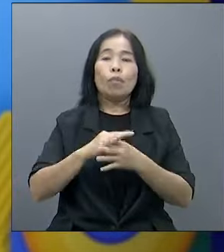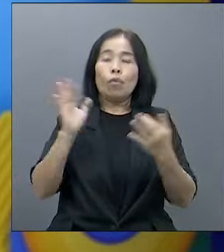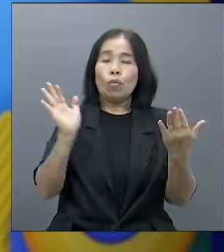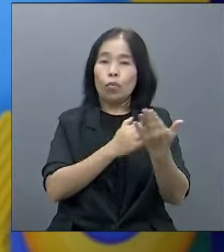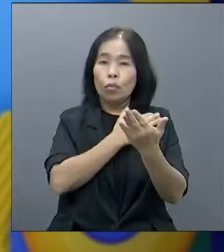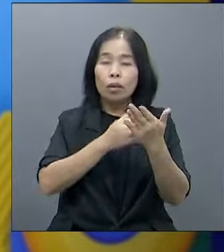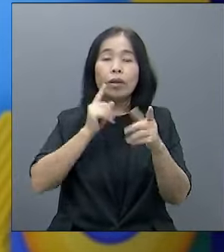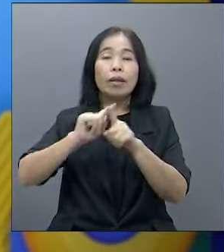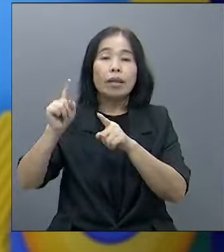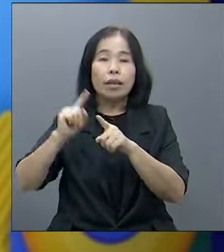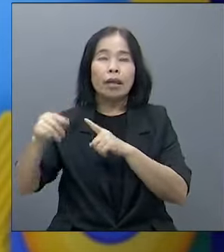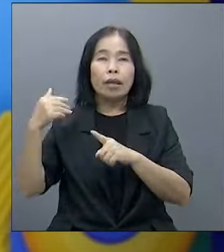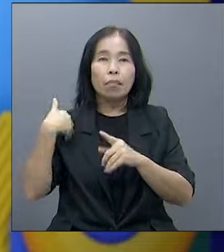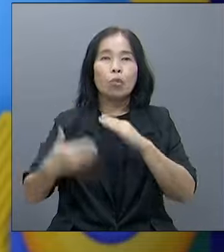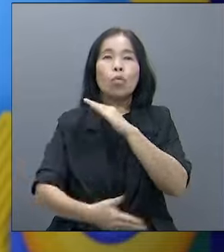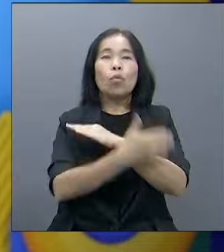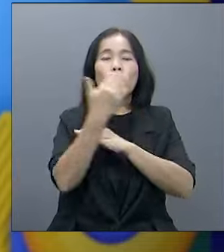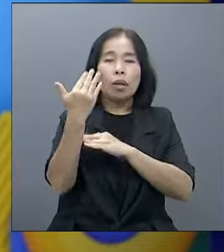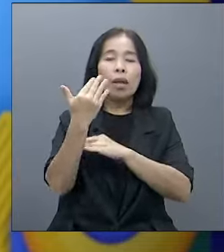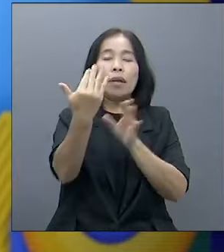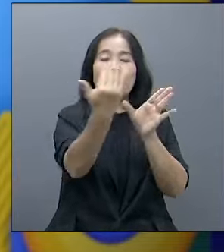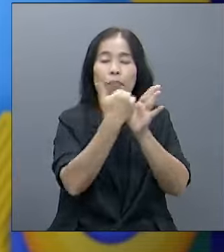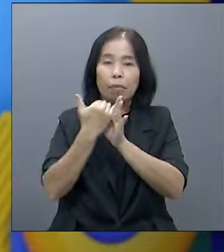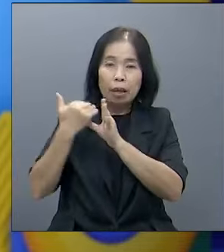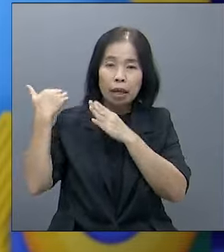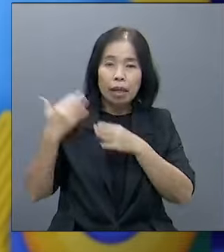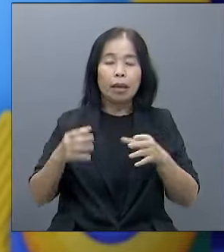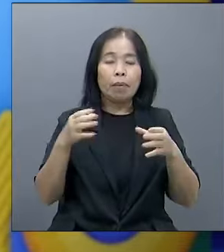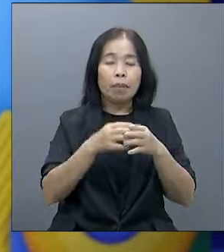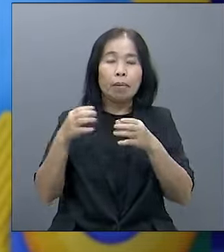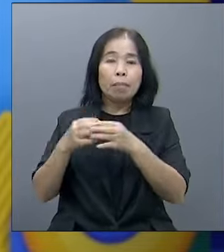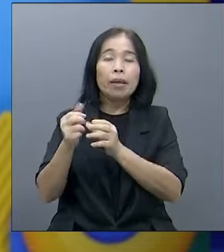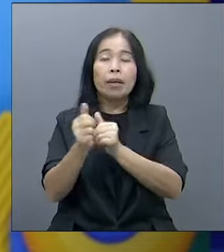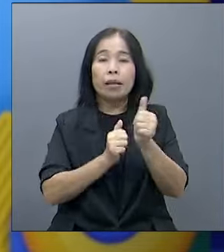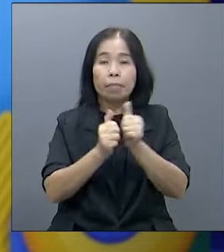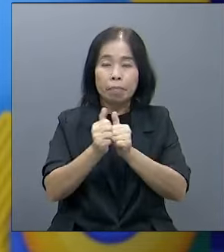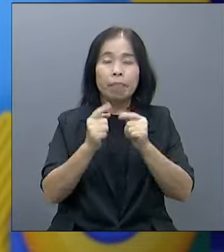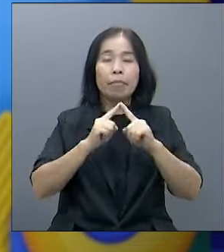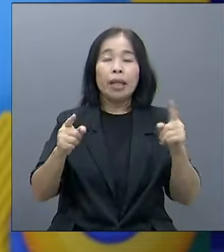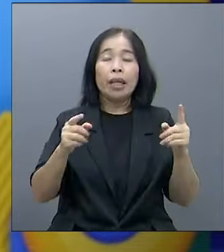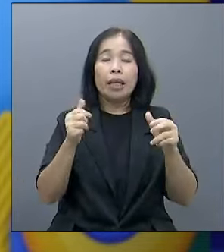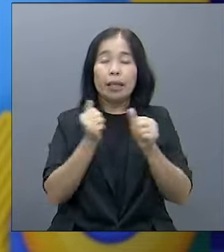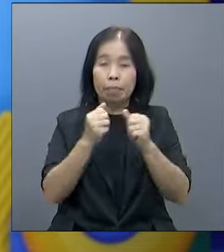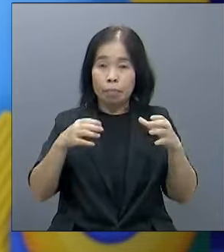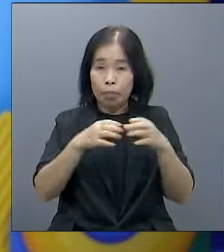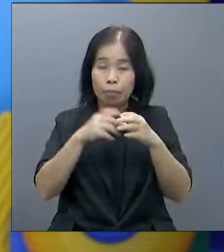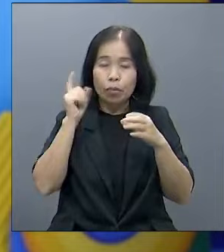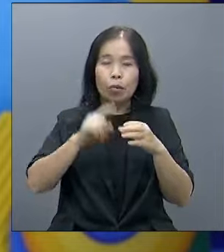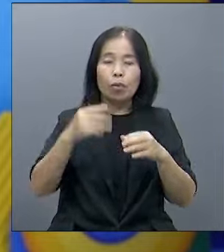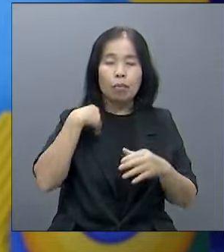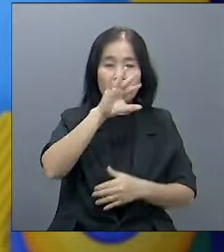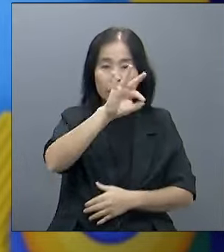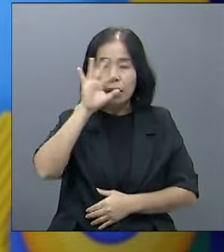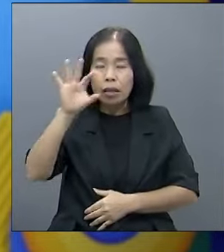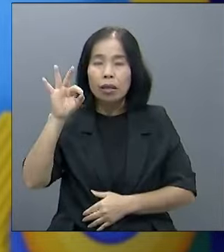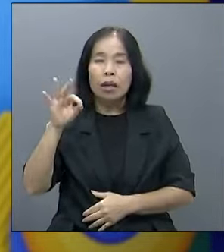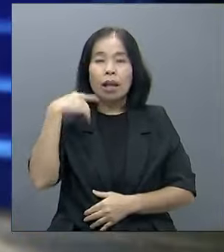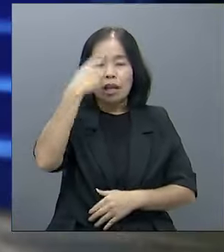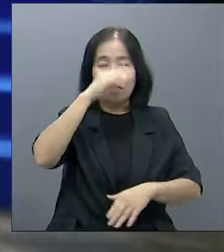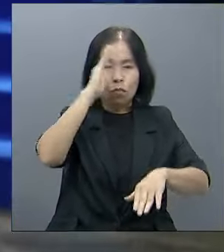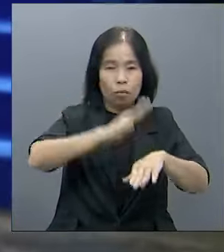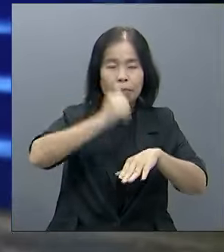างๆเนี่ยได้มาร่วมได้มีโอกาสได้ร่วมแต่ว่าการร่วมเราก็ต้องการคัดเลือกเยาวชนที่มีความสามารถ